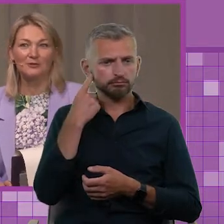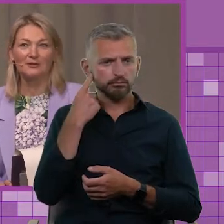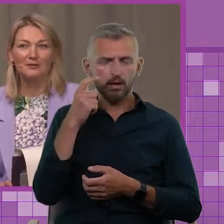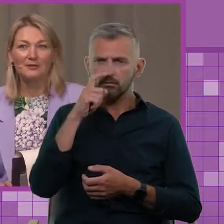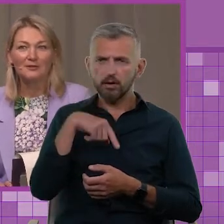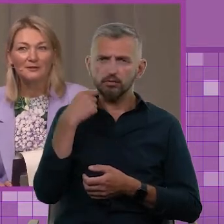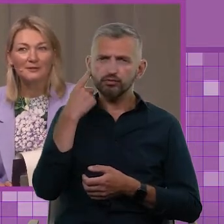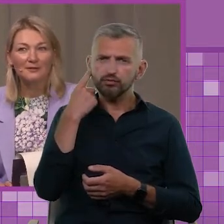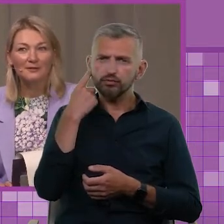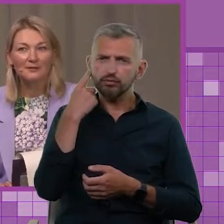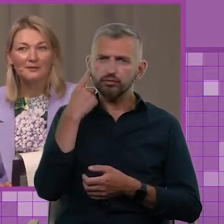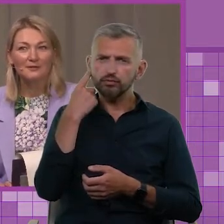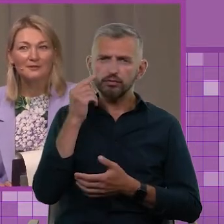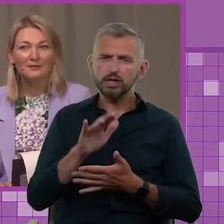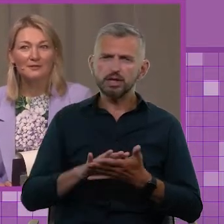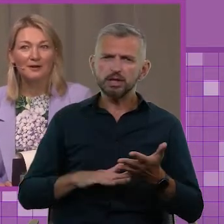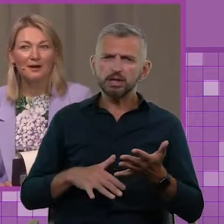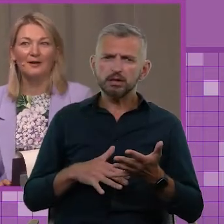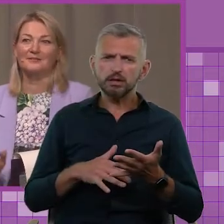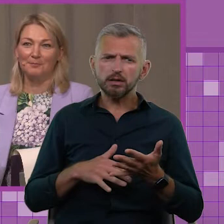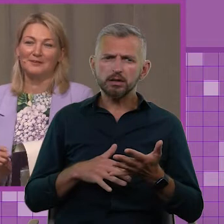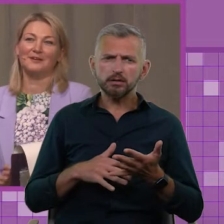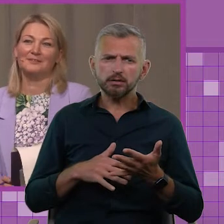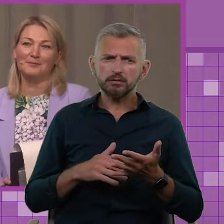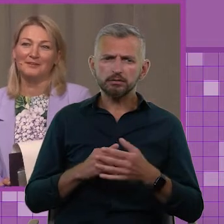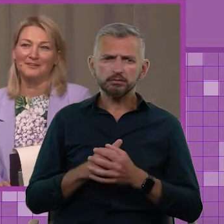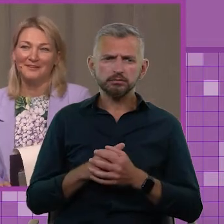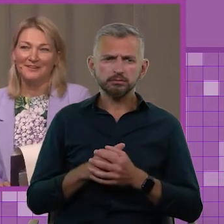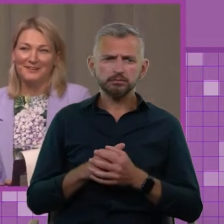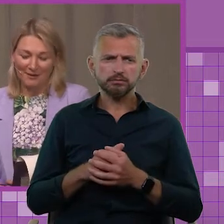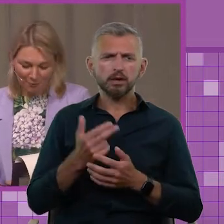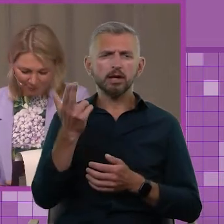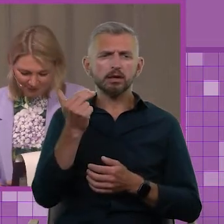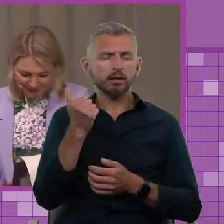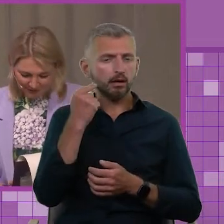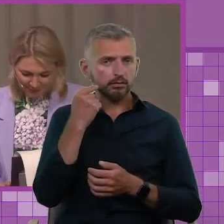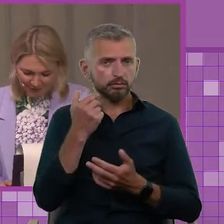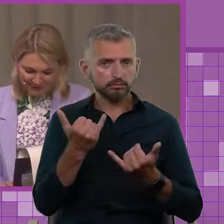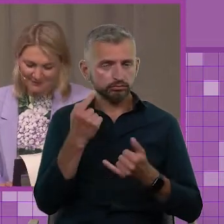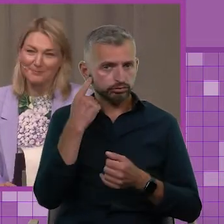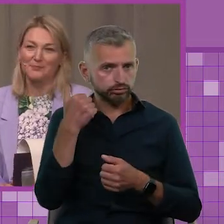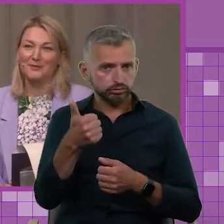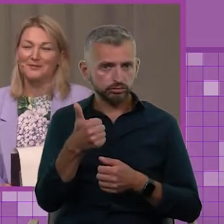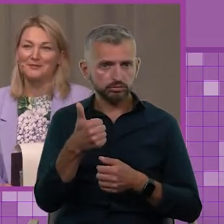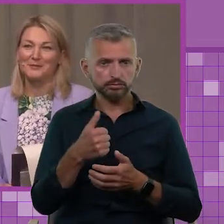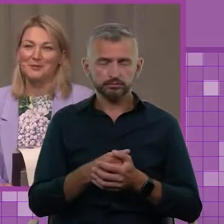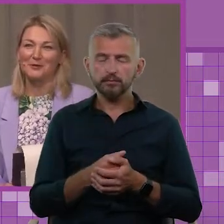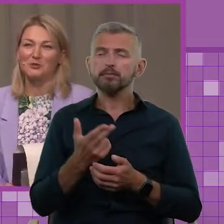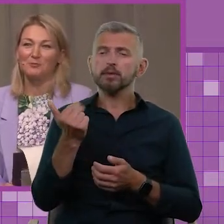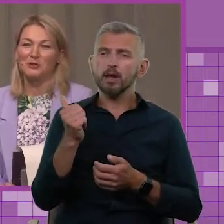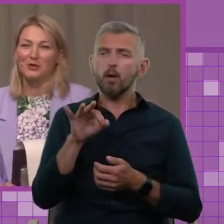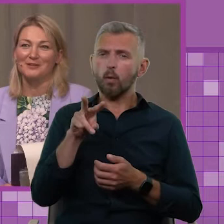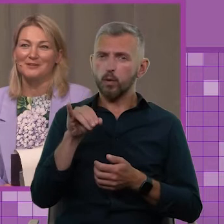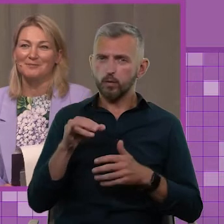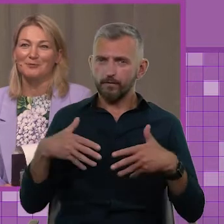Погано чути. Вибачте, можна трошки? Так, чутніше? Тепер так. Та, Олю,